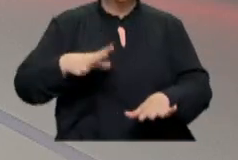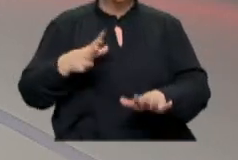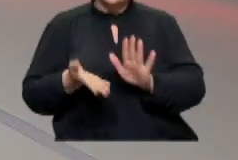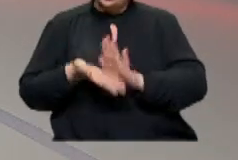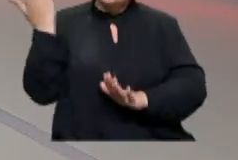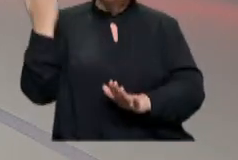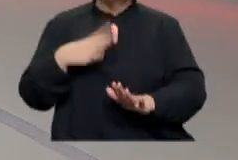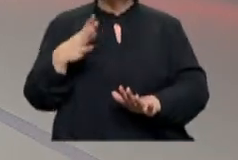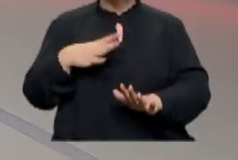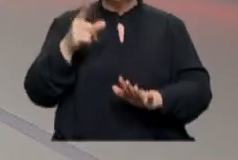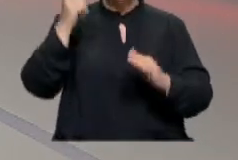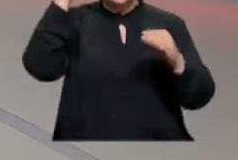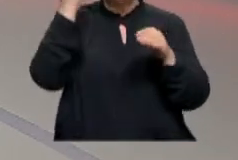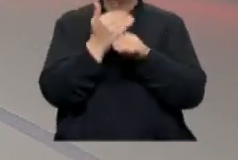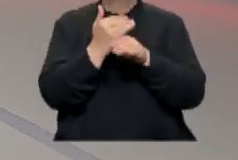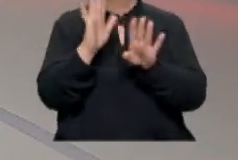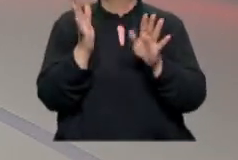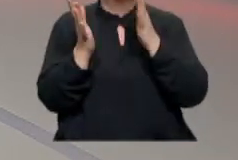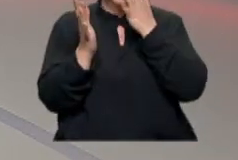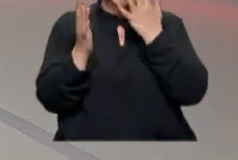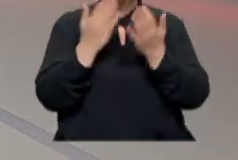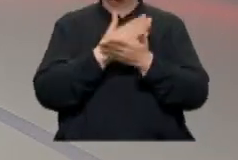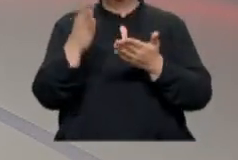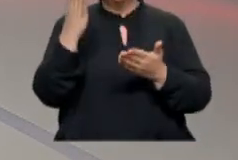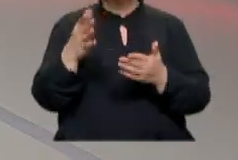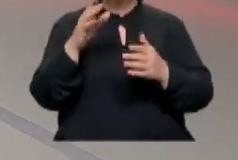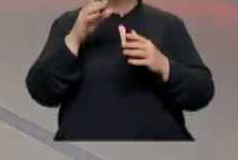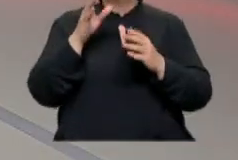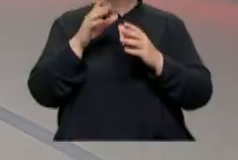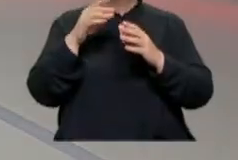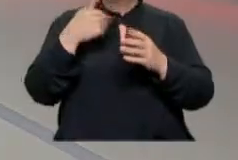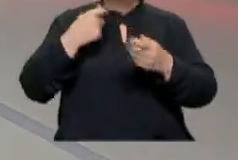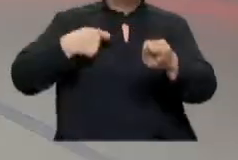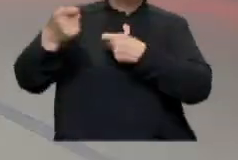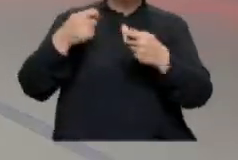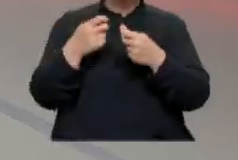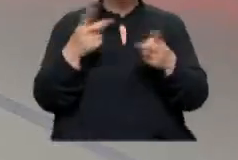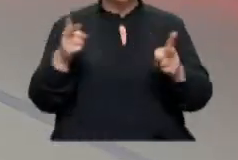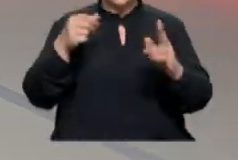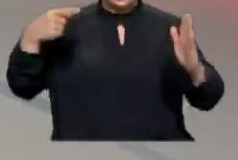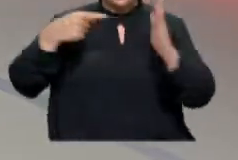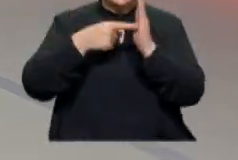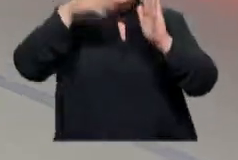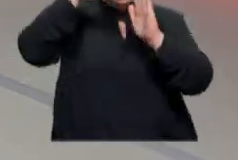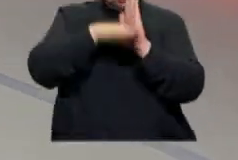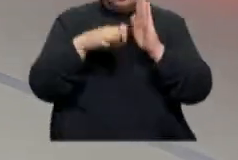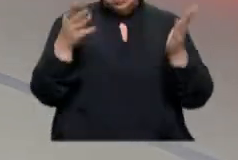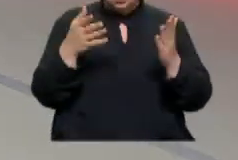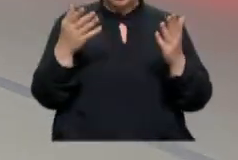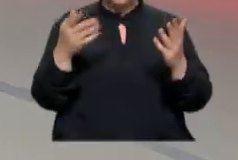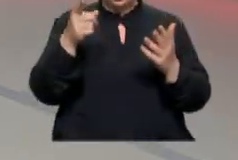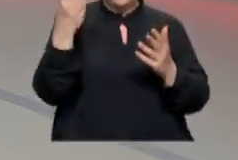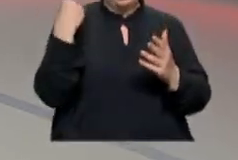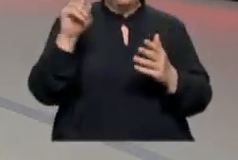ortadan kalkmasını istiyoruz. Orada anlaşamıyoruz işte. Devam edelim. Cari açık. Hedef azaltmaktı bu